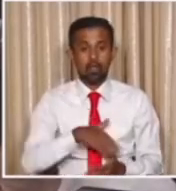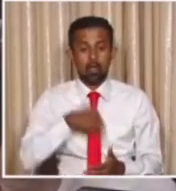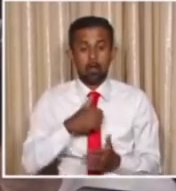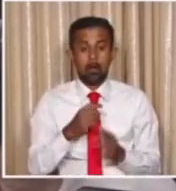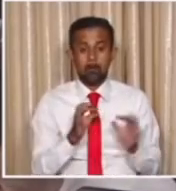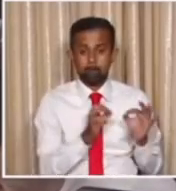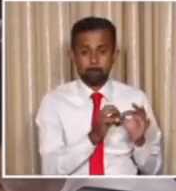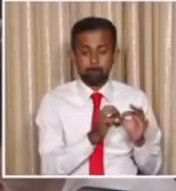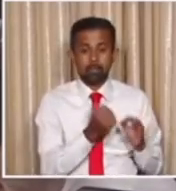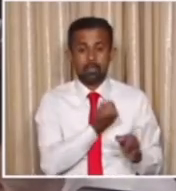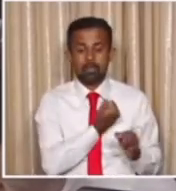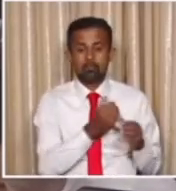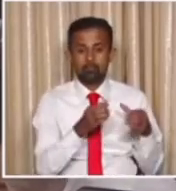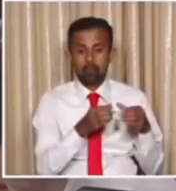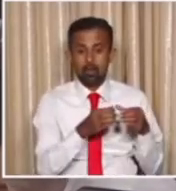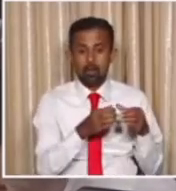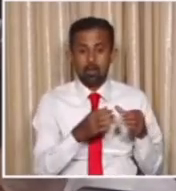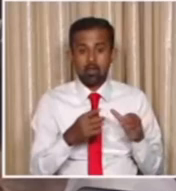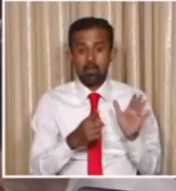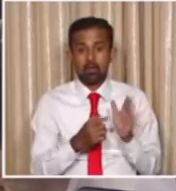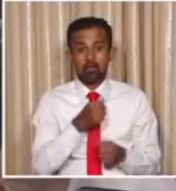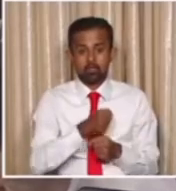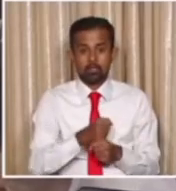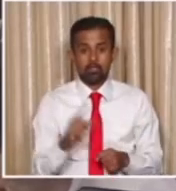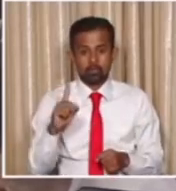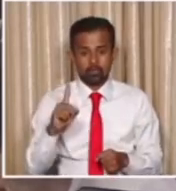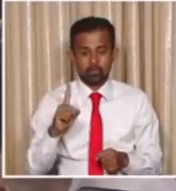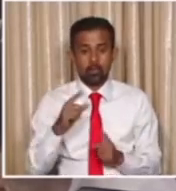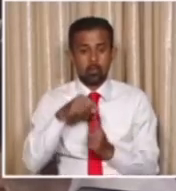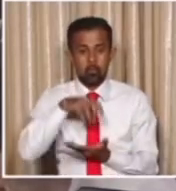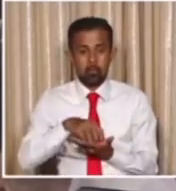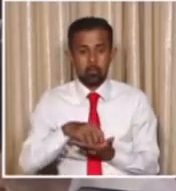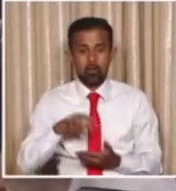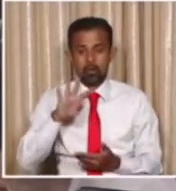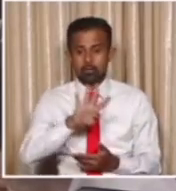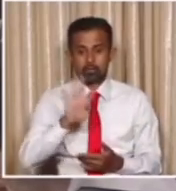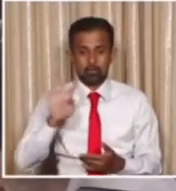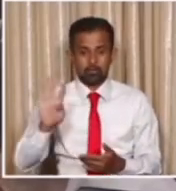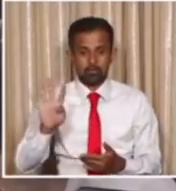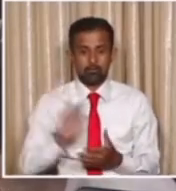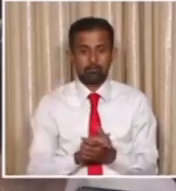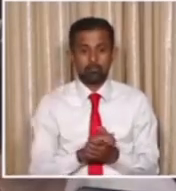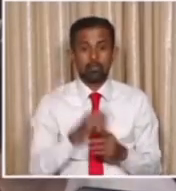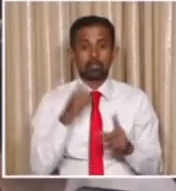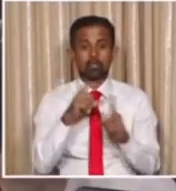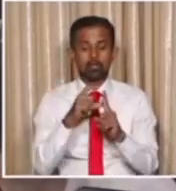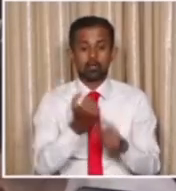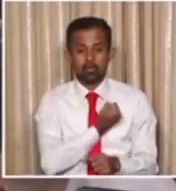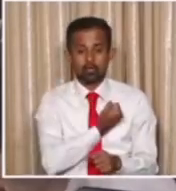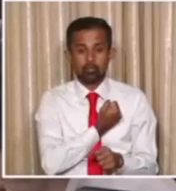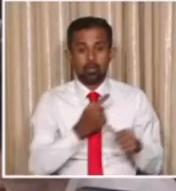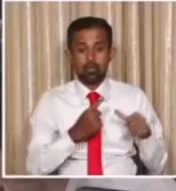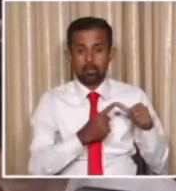බී ලයින් මිනිස්ට්‍රී එකේ 1යි, ප්‍රොවින්ෂල් මිනිස්ට්‍රී එකේ 44යි. ඩිවිෂනල් හොස්පිටල් ටයිප්